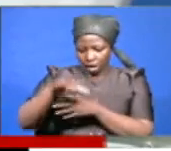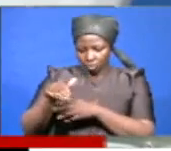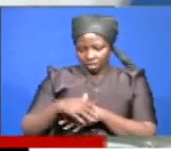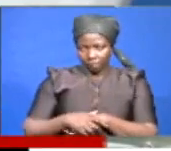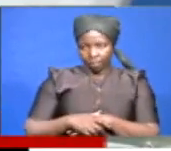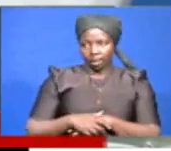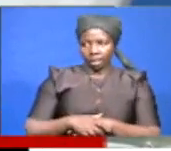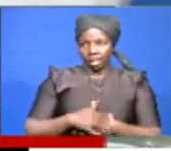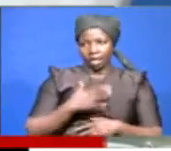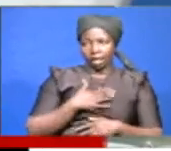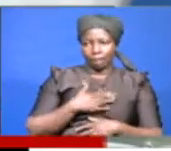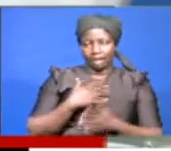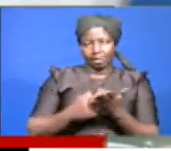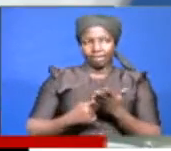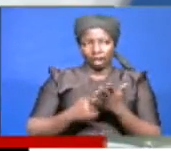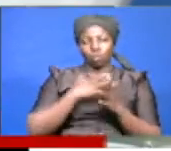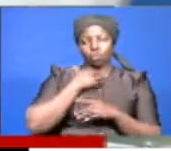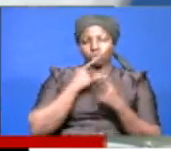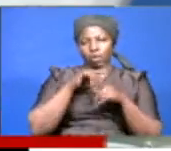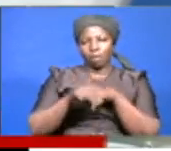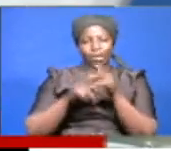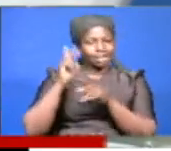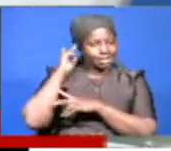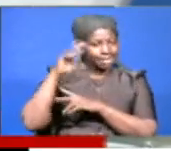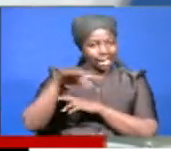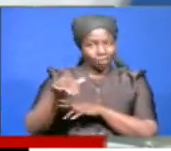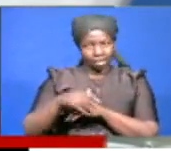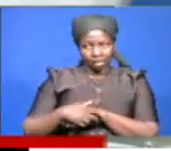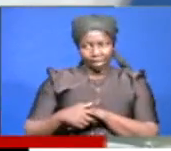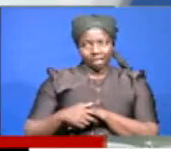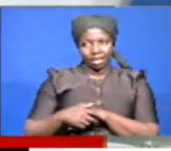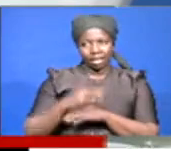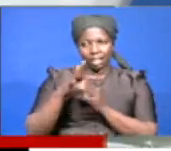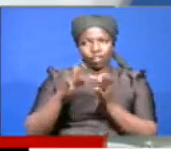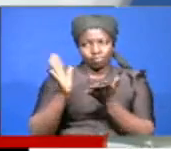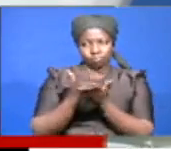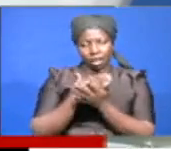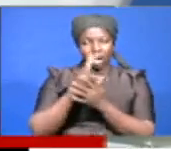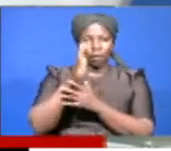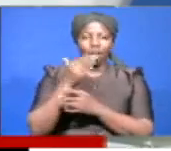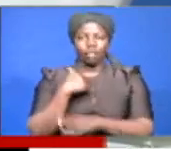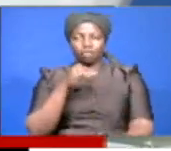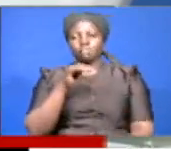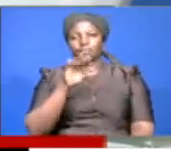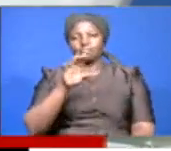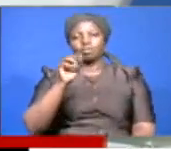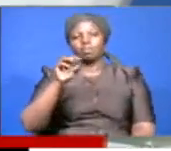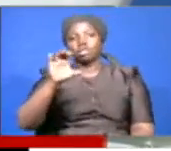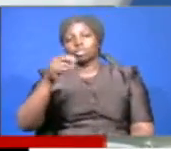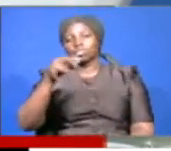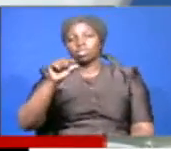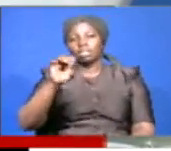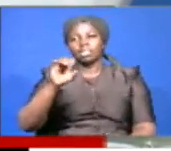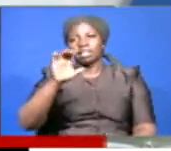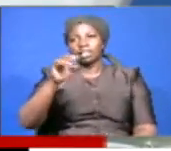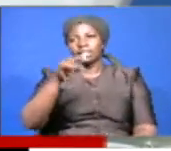kaunti. Tukikata Kisii kaunti tutapaki na Gucha mahali mimi natoka. Bomachoge Chache, Bomachoge Borabu, Bobasi na